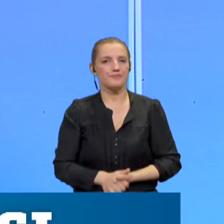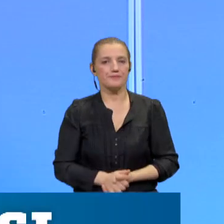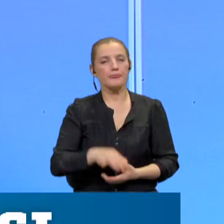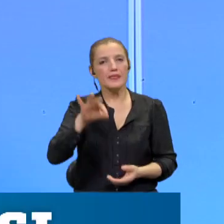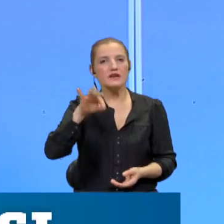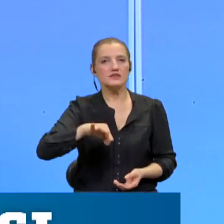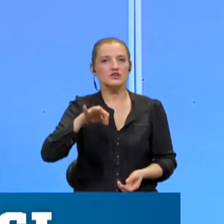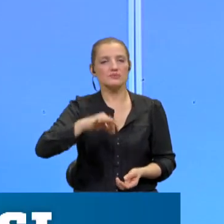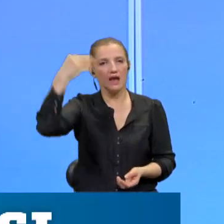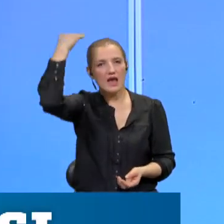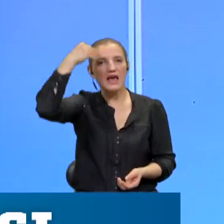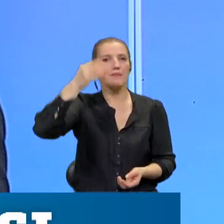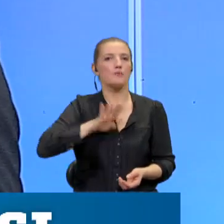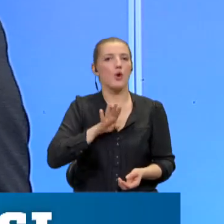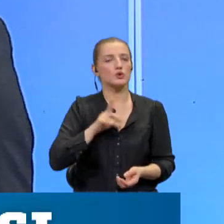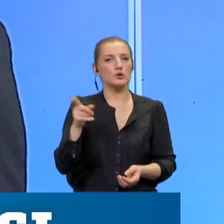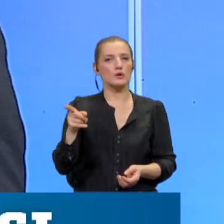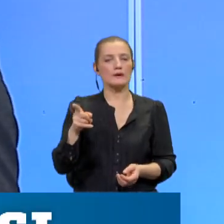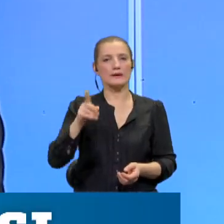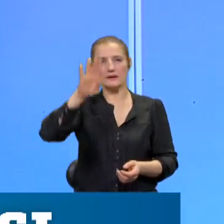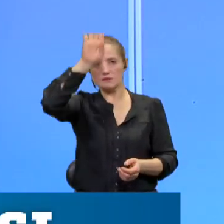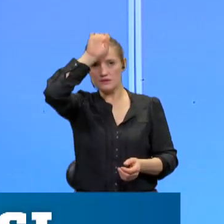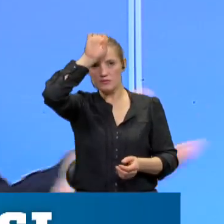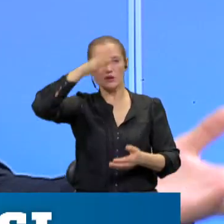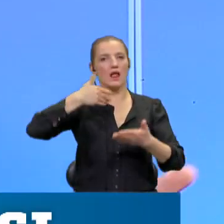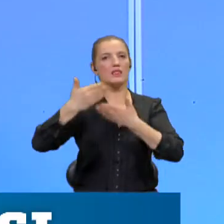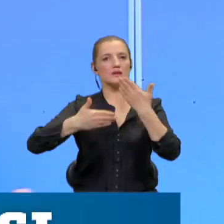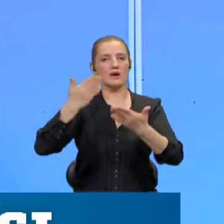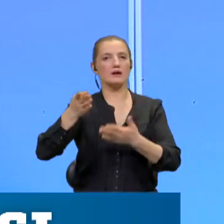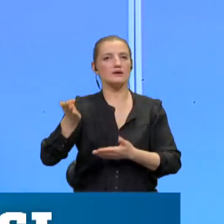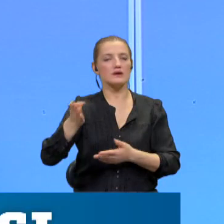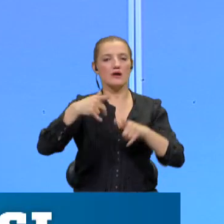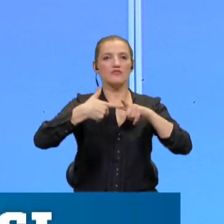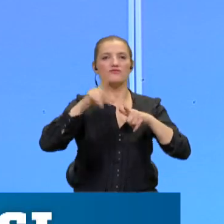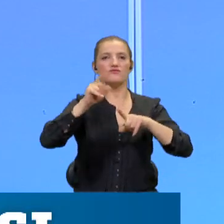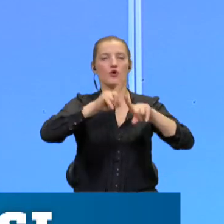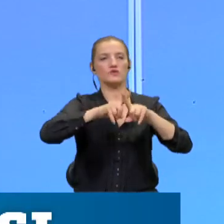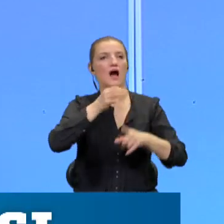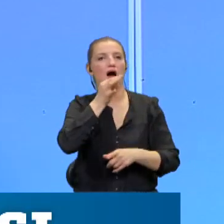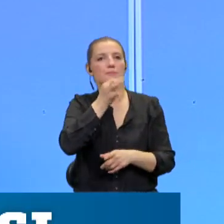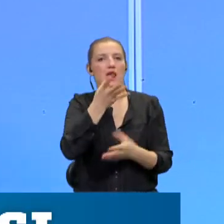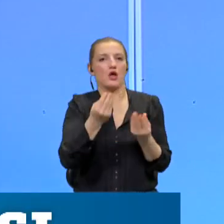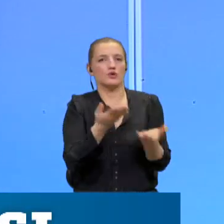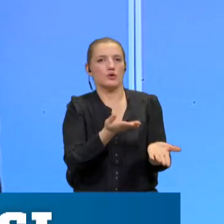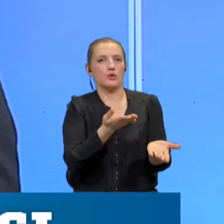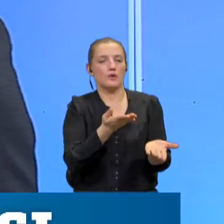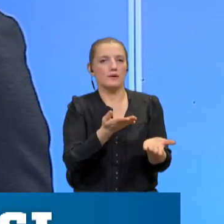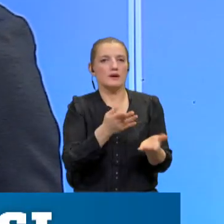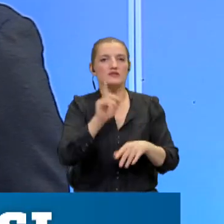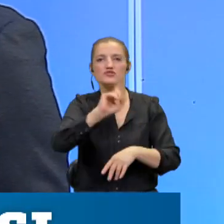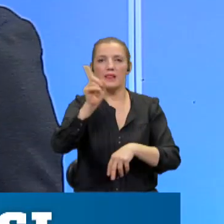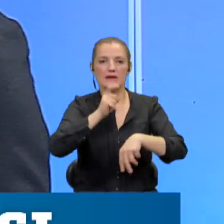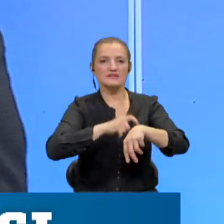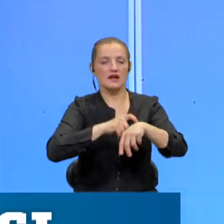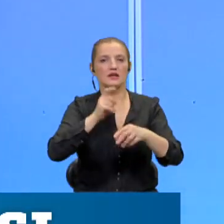şimdi imamoğlundan bahsetmek İstanbul'dan bahsetmek işte sayesinde Fox'ta haberolduk su sabah kuşağında